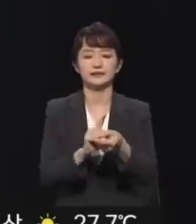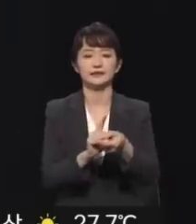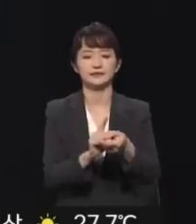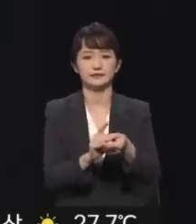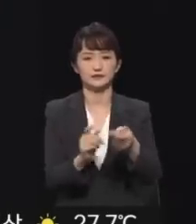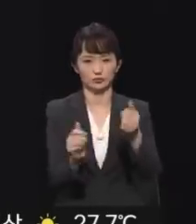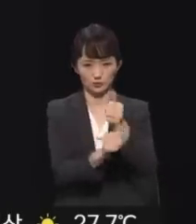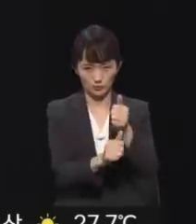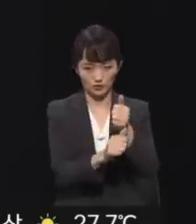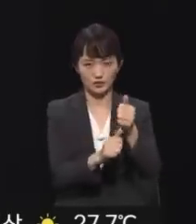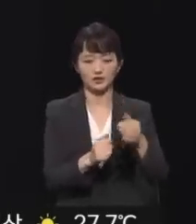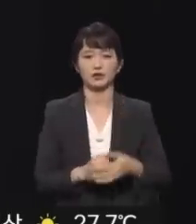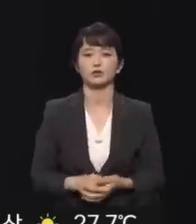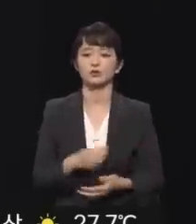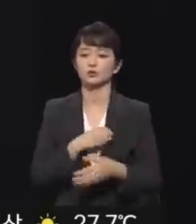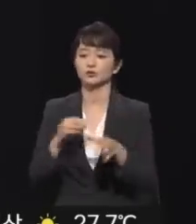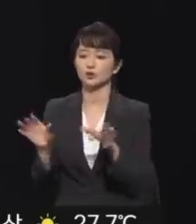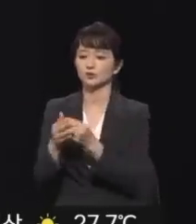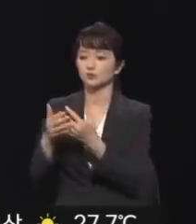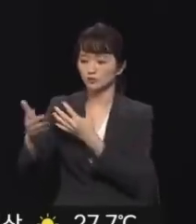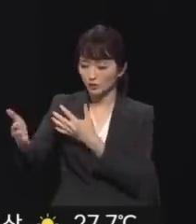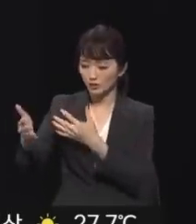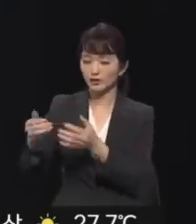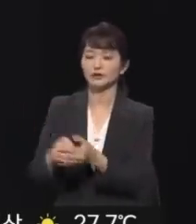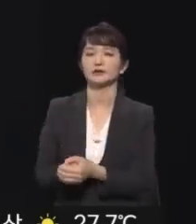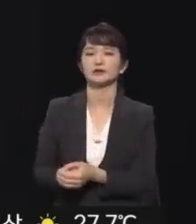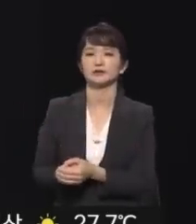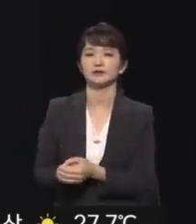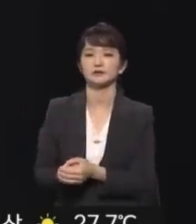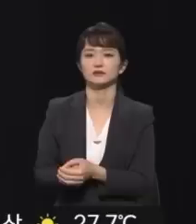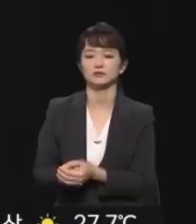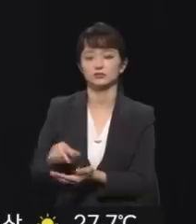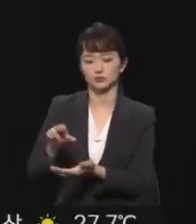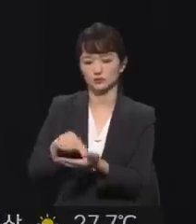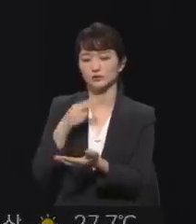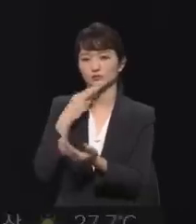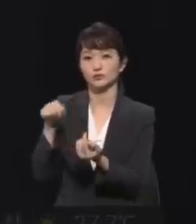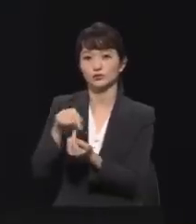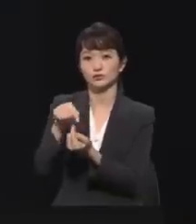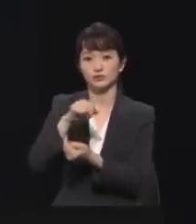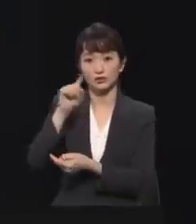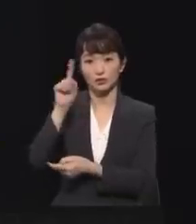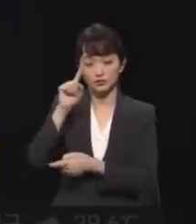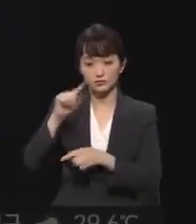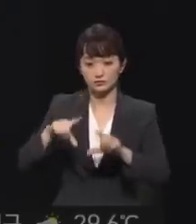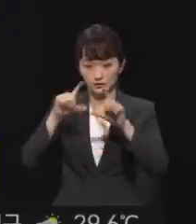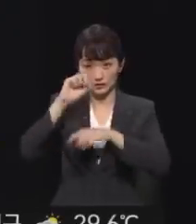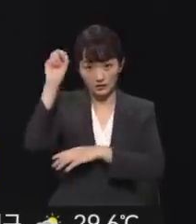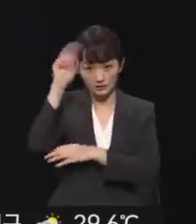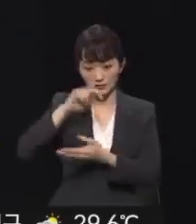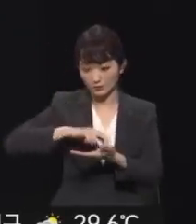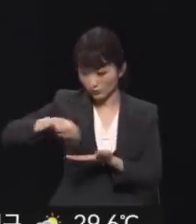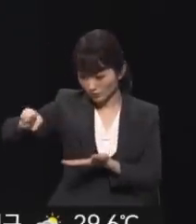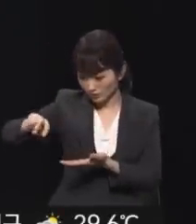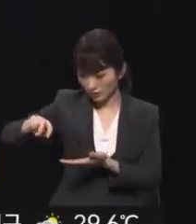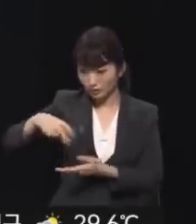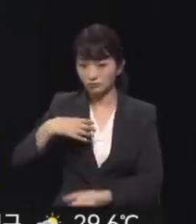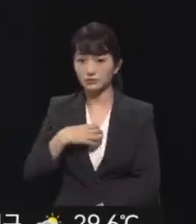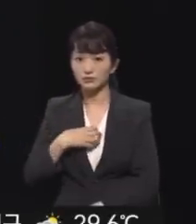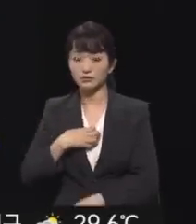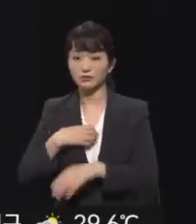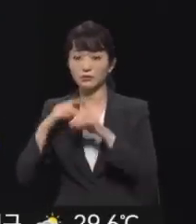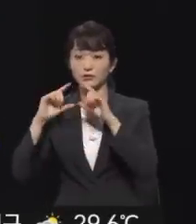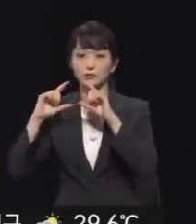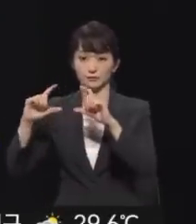문제없이 가고 있는데 어느날 문자 파동이 일어난 다음 부터 갑자기 비상이다 얘기 된 거잖아요 비성 호소